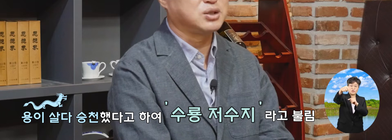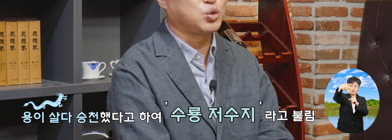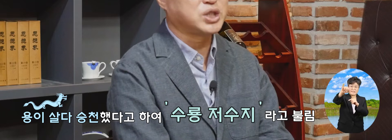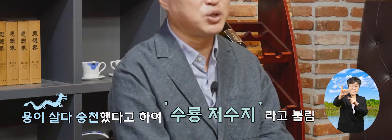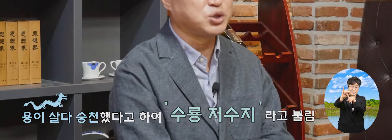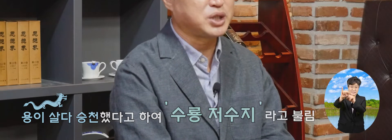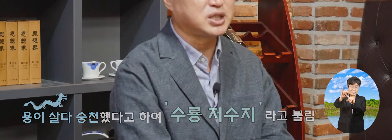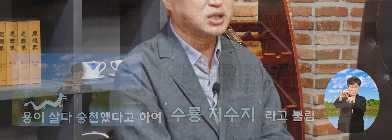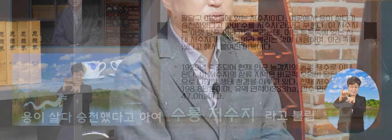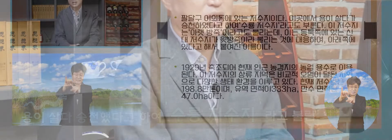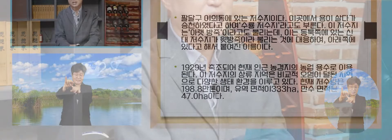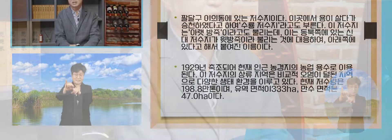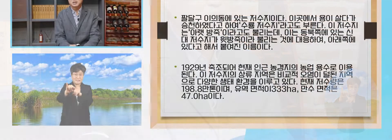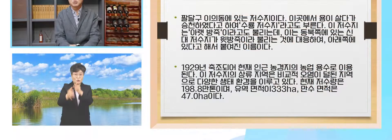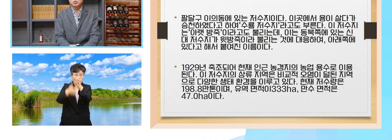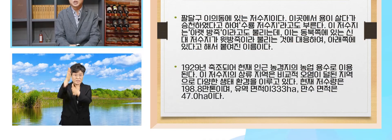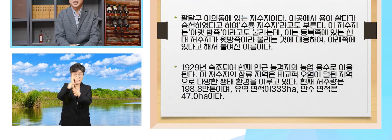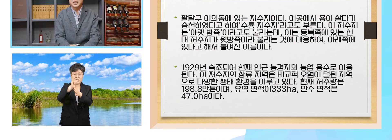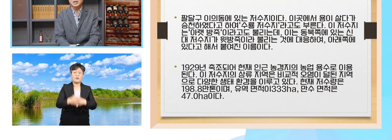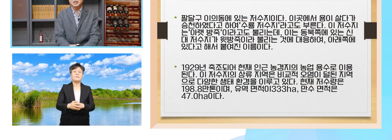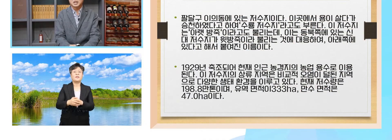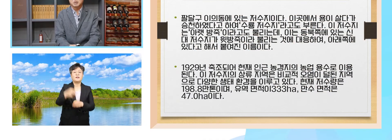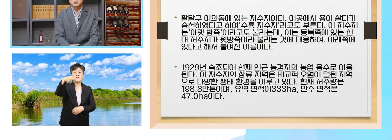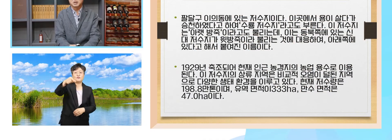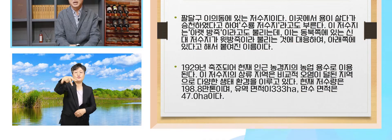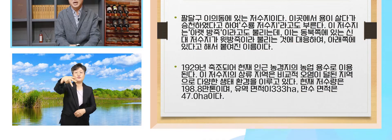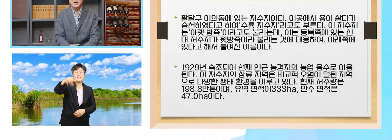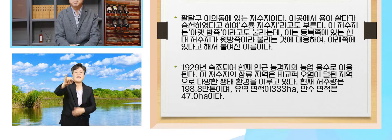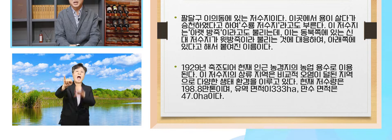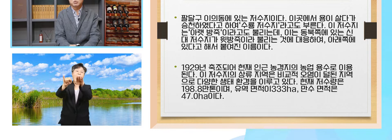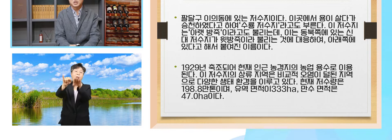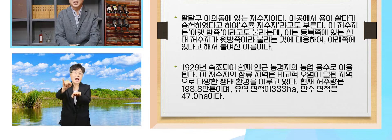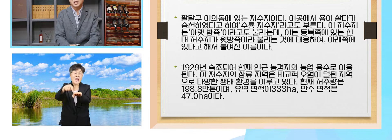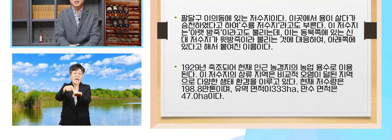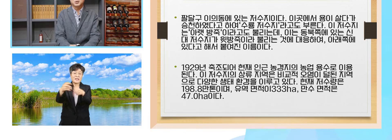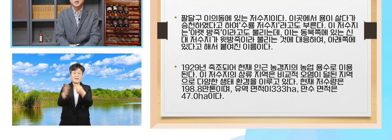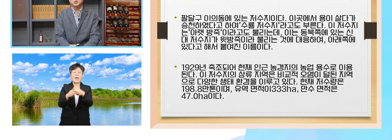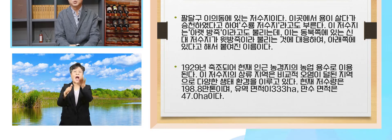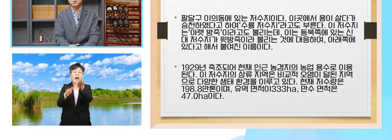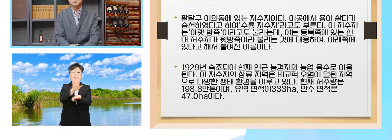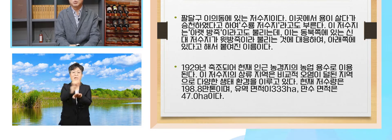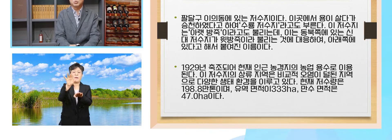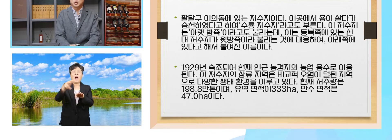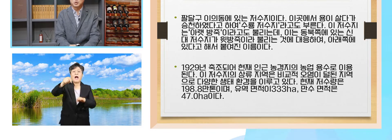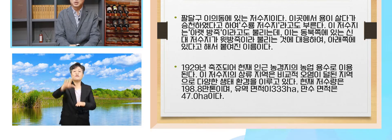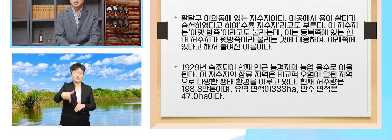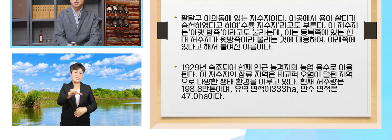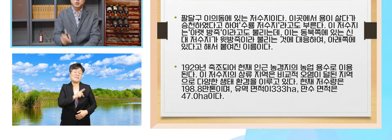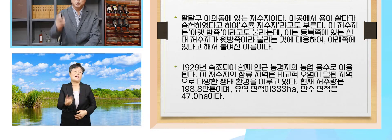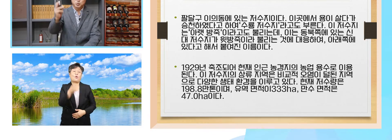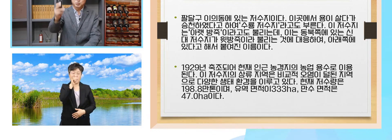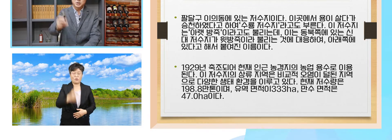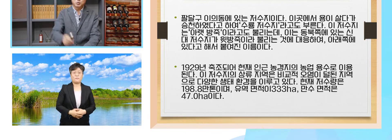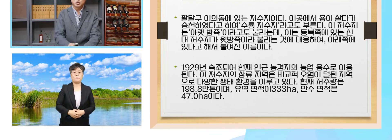하는 도시가 형성되어 있지 않습니까? 수지에 아래 있다라고 해서 아랫방죽이다 이렇게도 불렀고요.